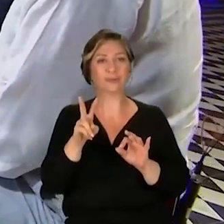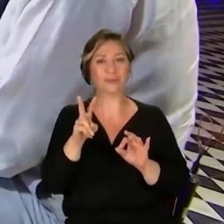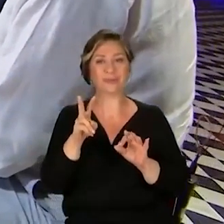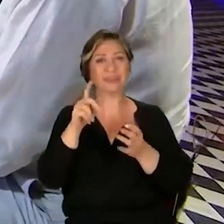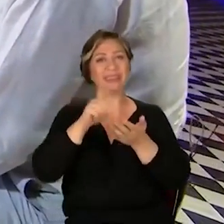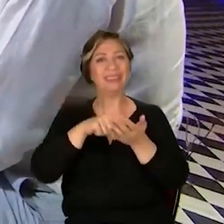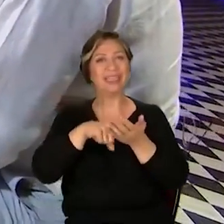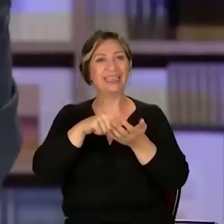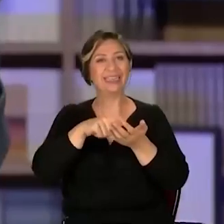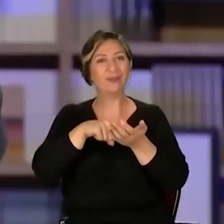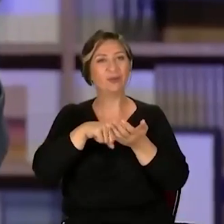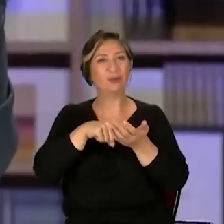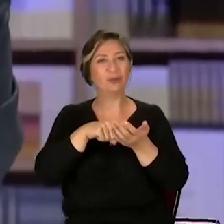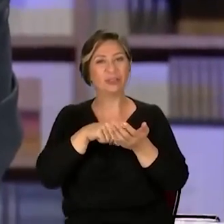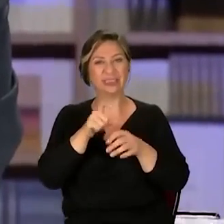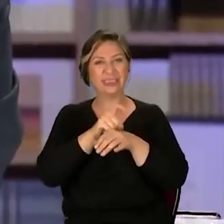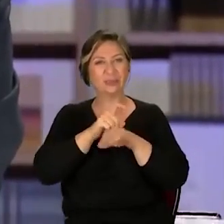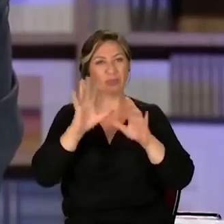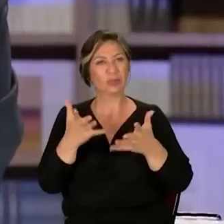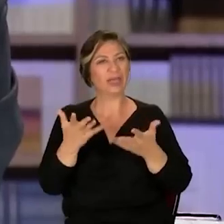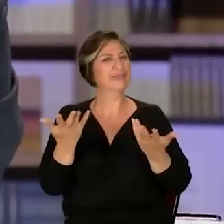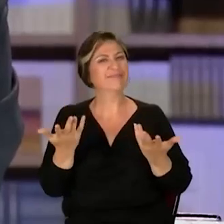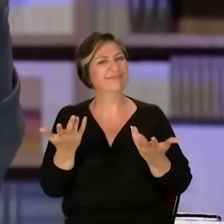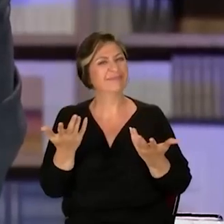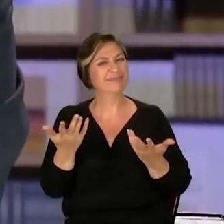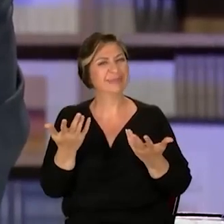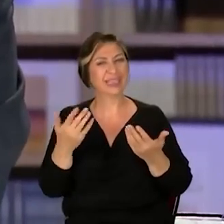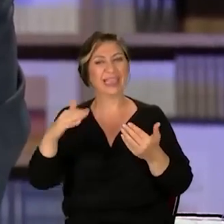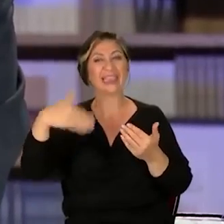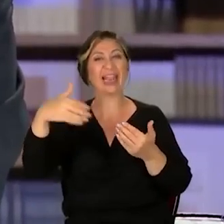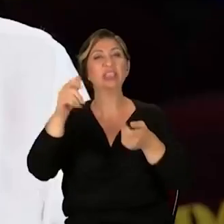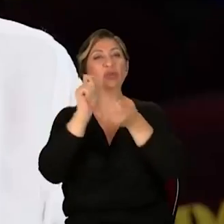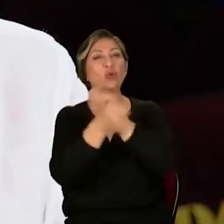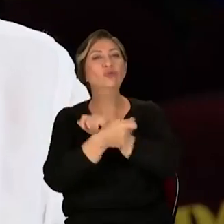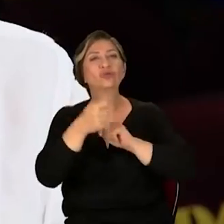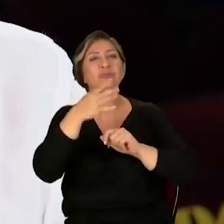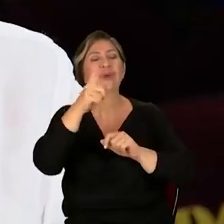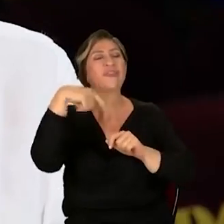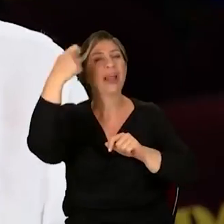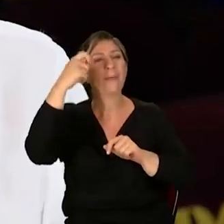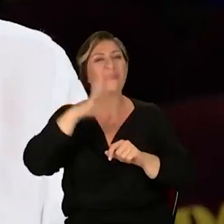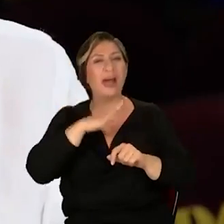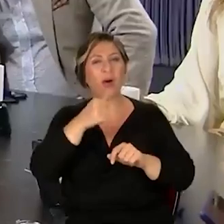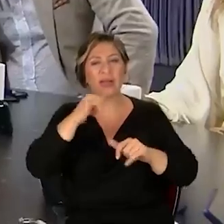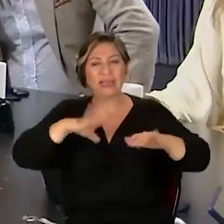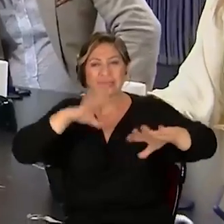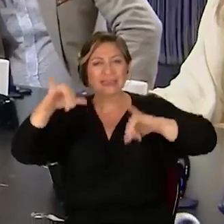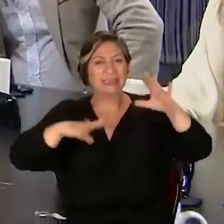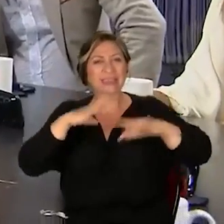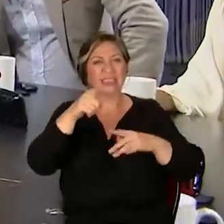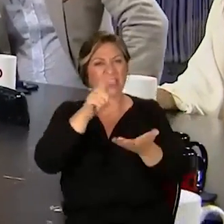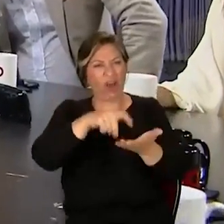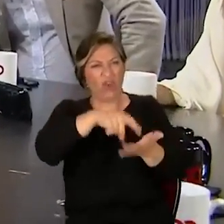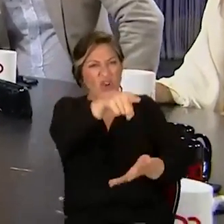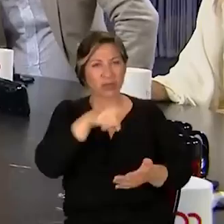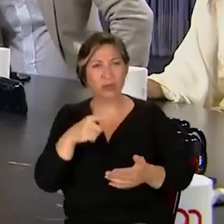chicken, tavuk tanımlanması sinir bozar. Hatta işte geleceğe dönüşte oğlancağızın en rahatsız olduğu şey